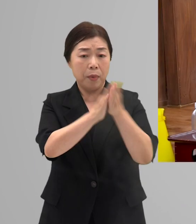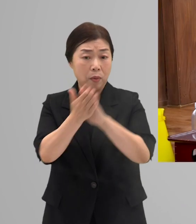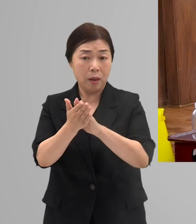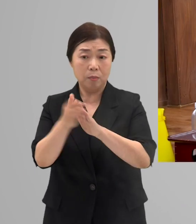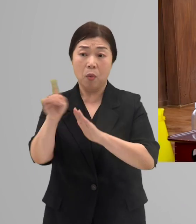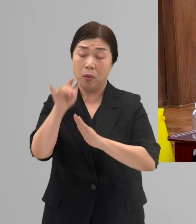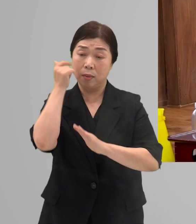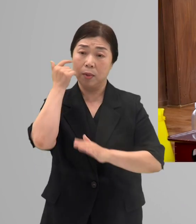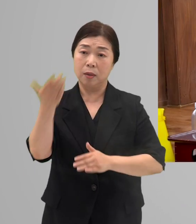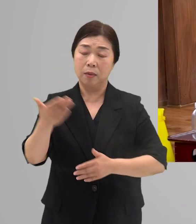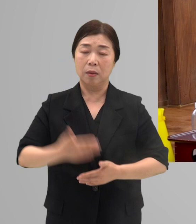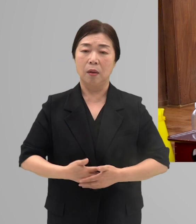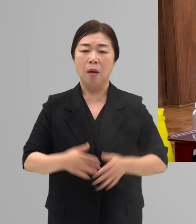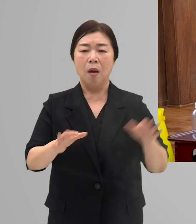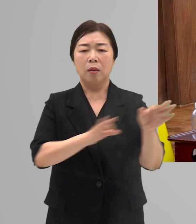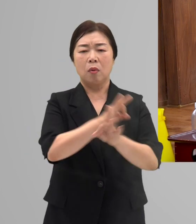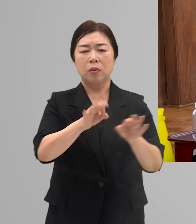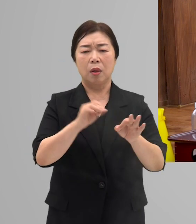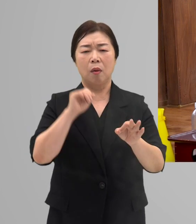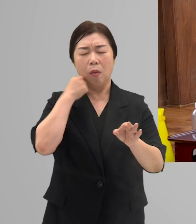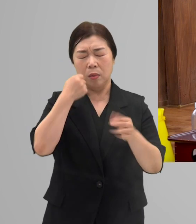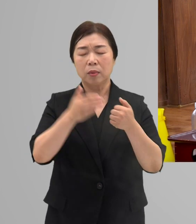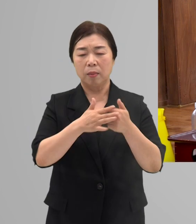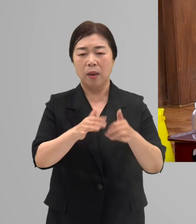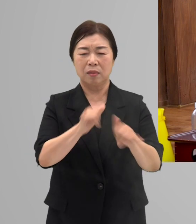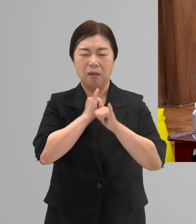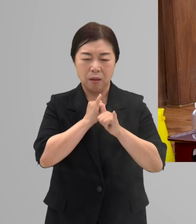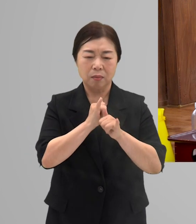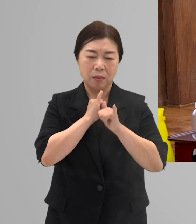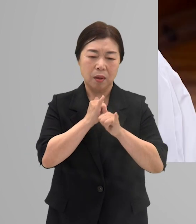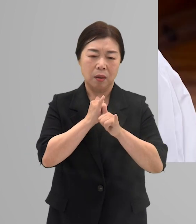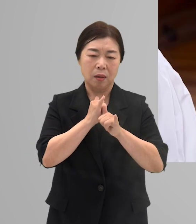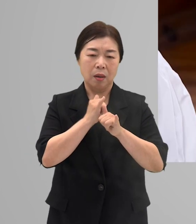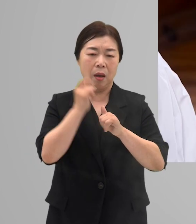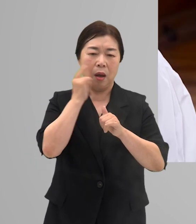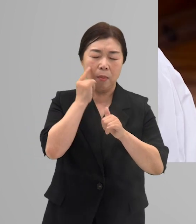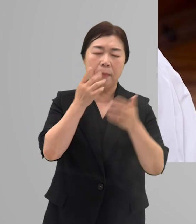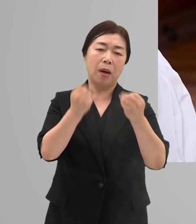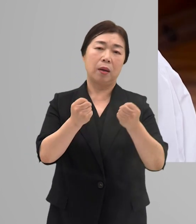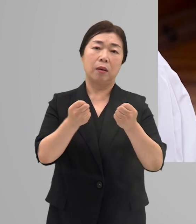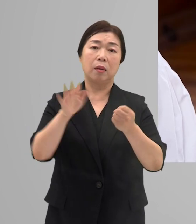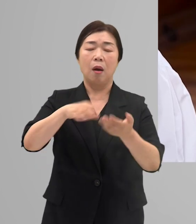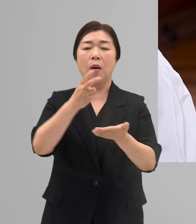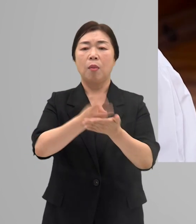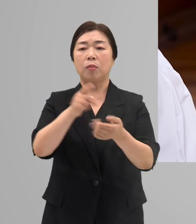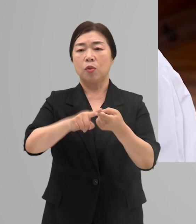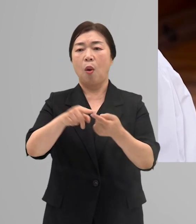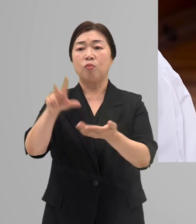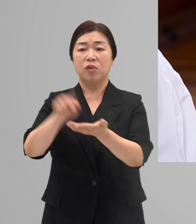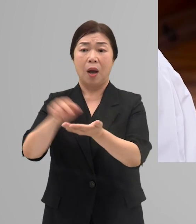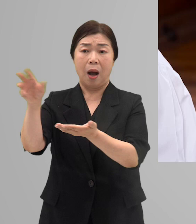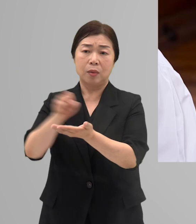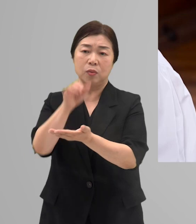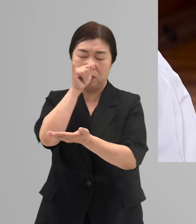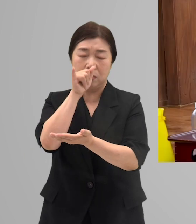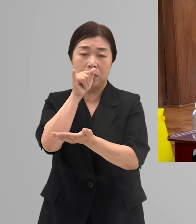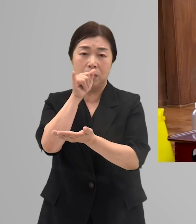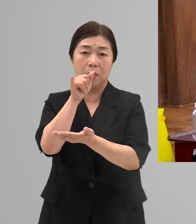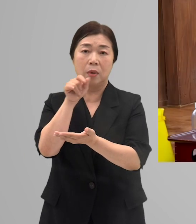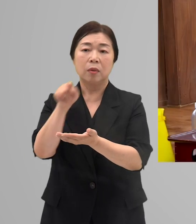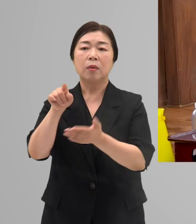있으세요? 경제적 어려움 때문에 자살을 시도하시는 분들도 계시는데 법적으로도 문제를 가지고 계신 분들이